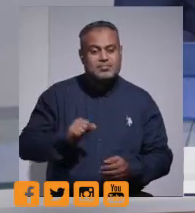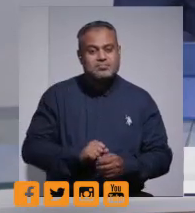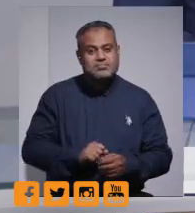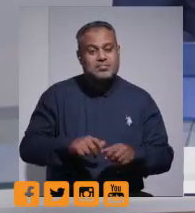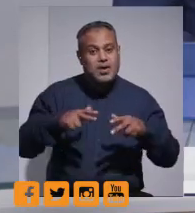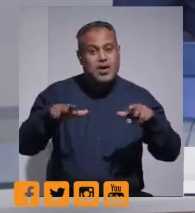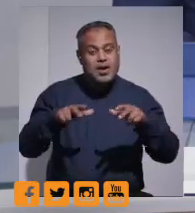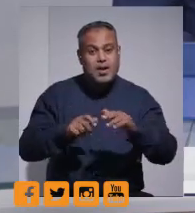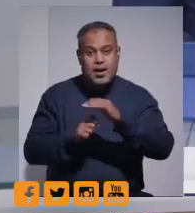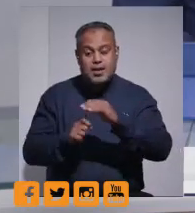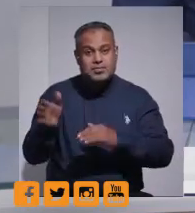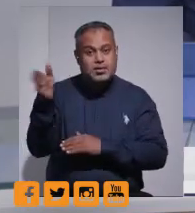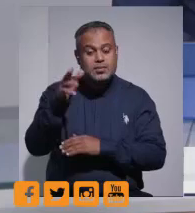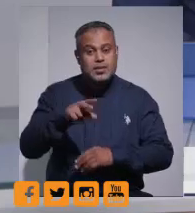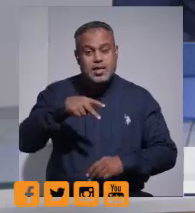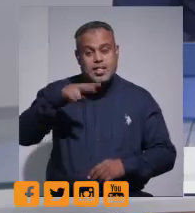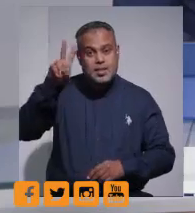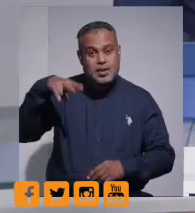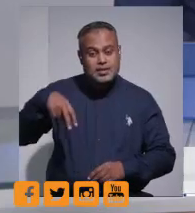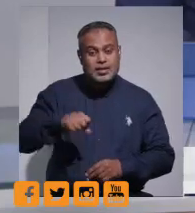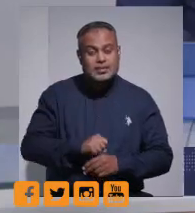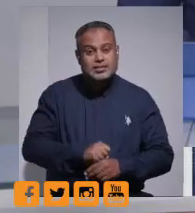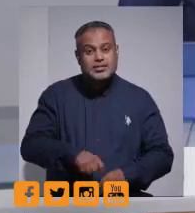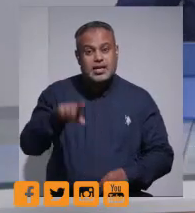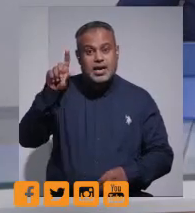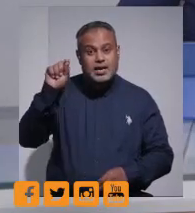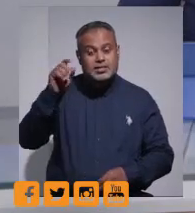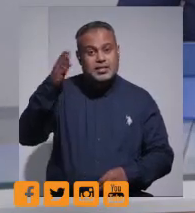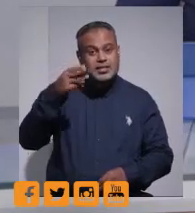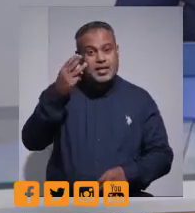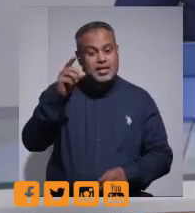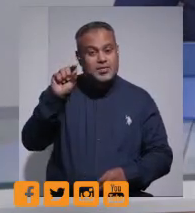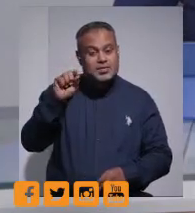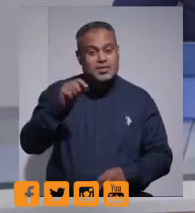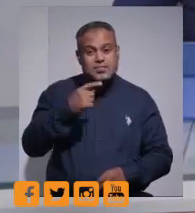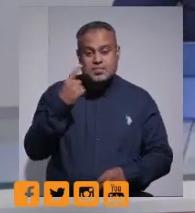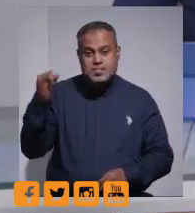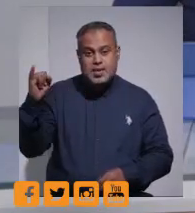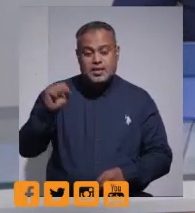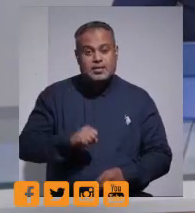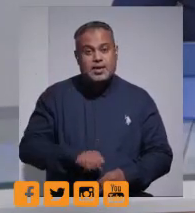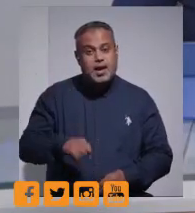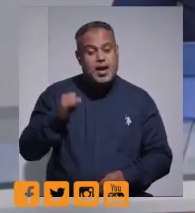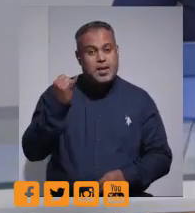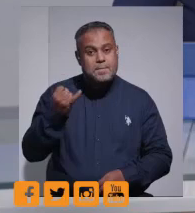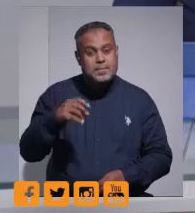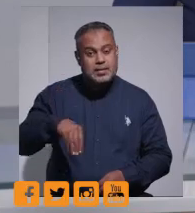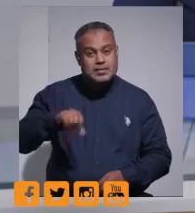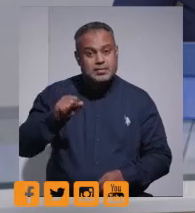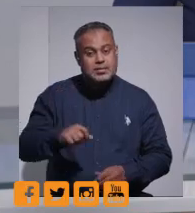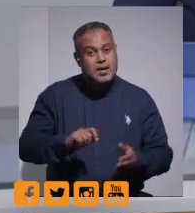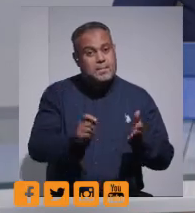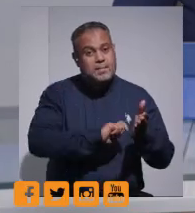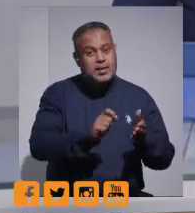الجمهوري رقم 18 لسنه 20 23 للميلاد قضت الماده الاولى منه بالمصادقه على مذكره